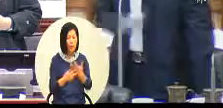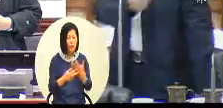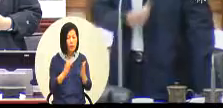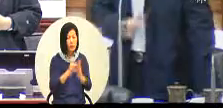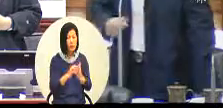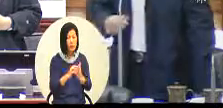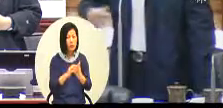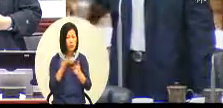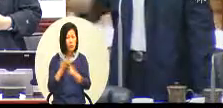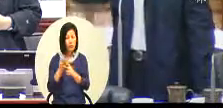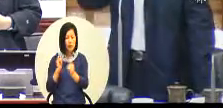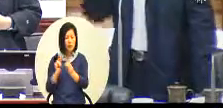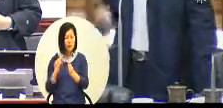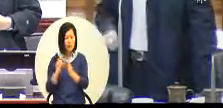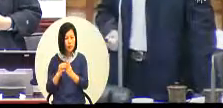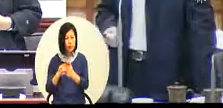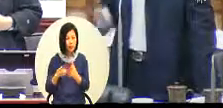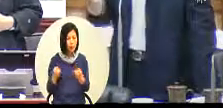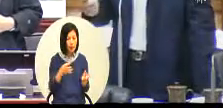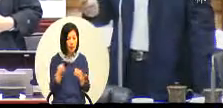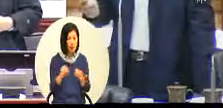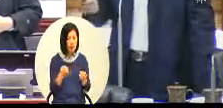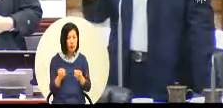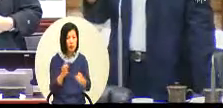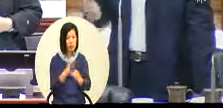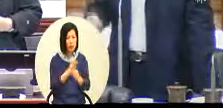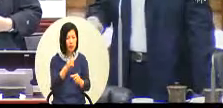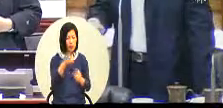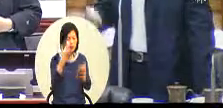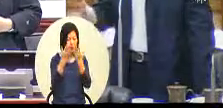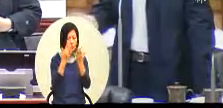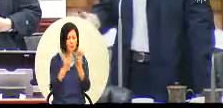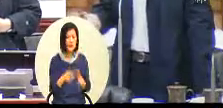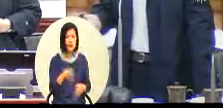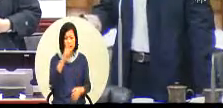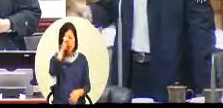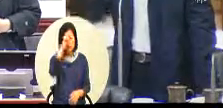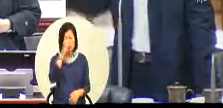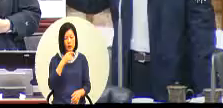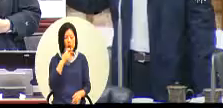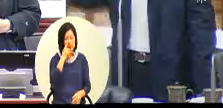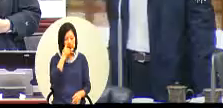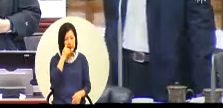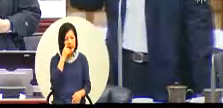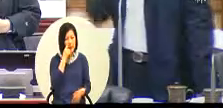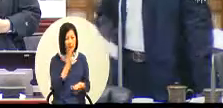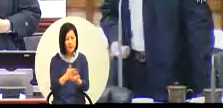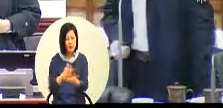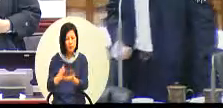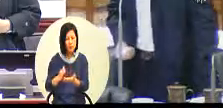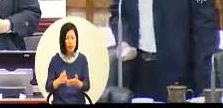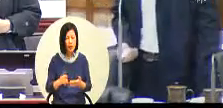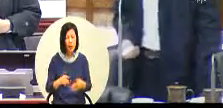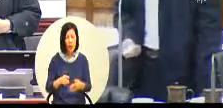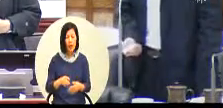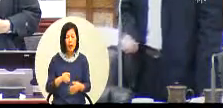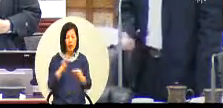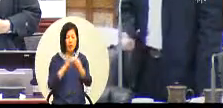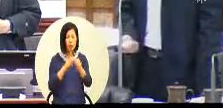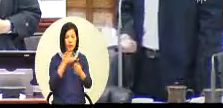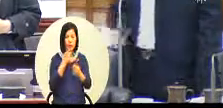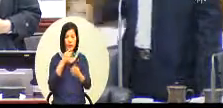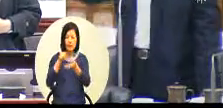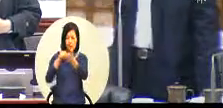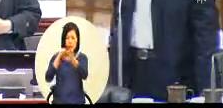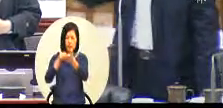的社会局的对话，你应该很清楚。我希望在这个困难当中，你要跟中央来再一次的